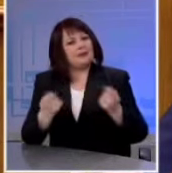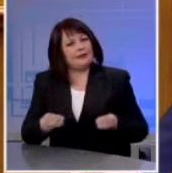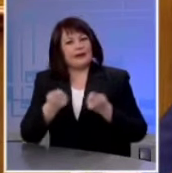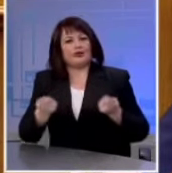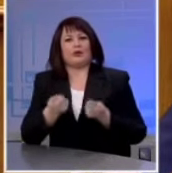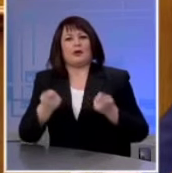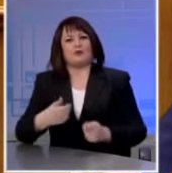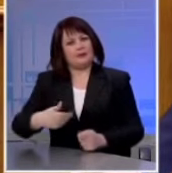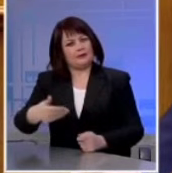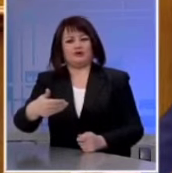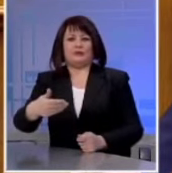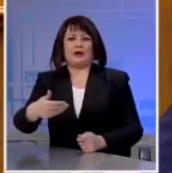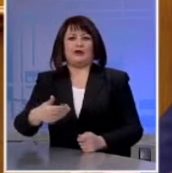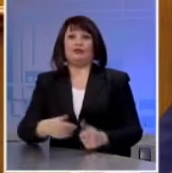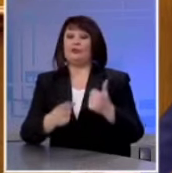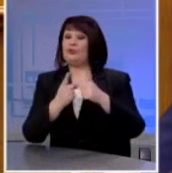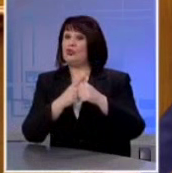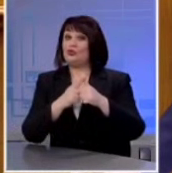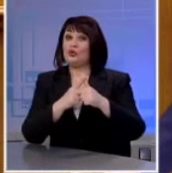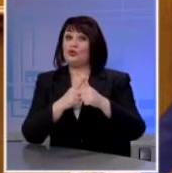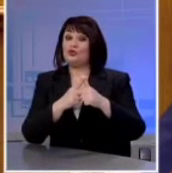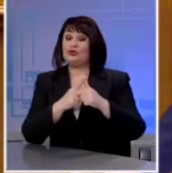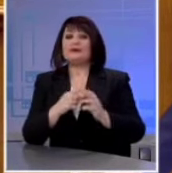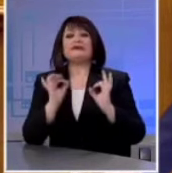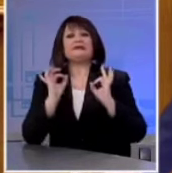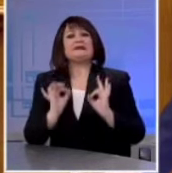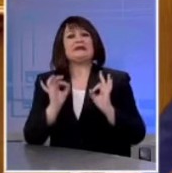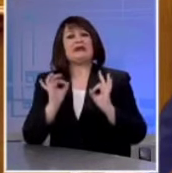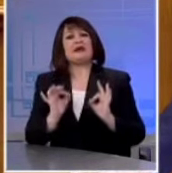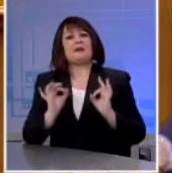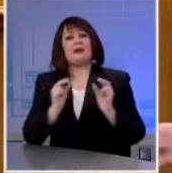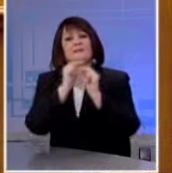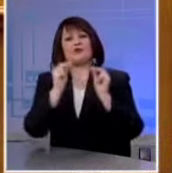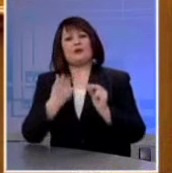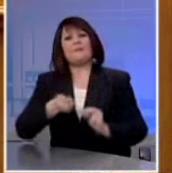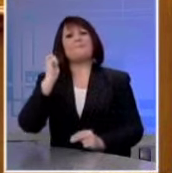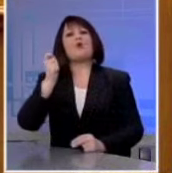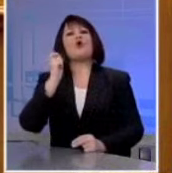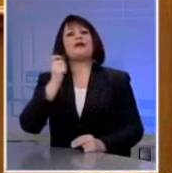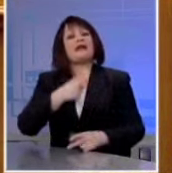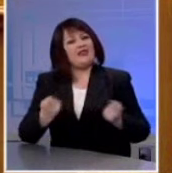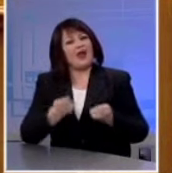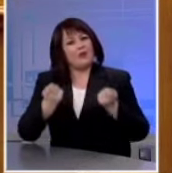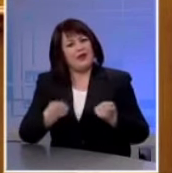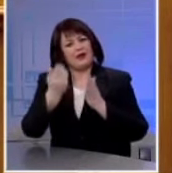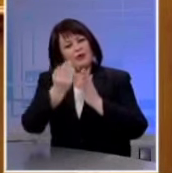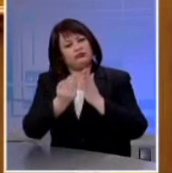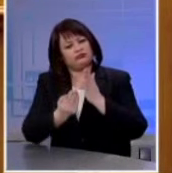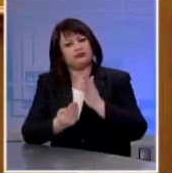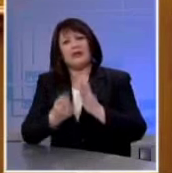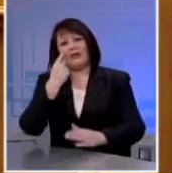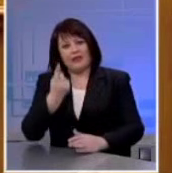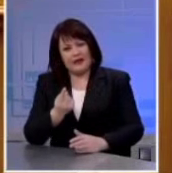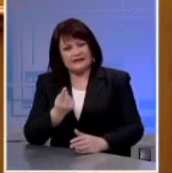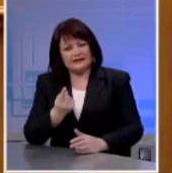αποκαταστήσουμε πρώτα απ' όλα με συγκεκριμένες και αποτελεσματικές πολιτικές πρωτοβουλίες που